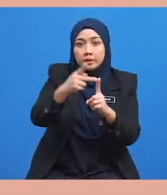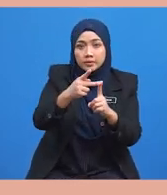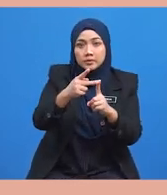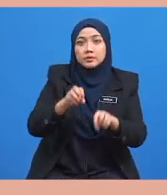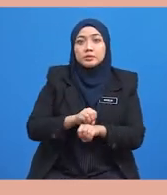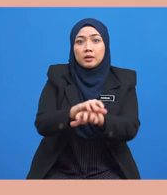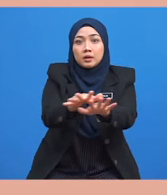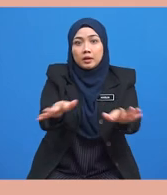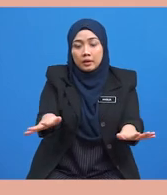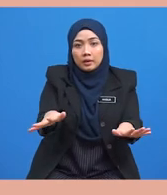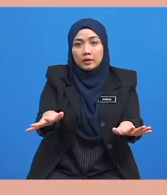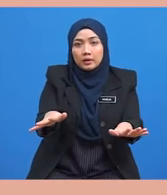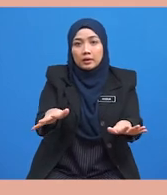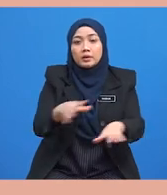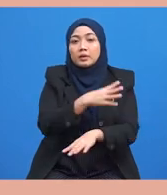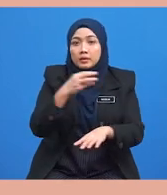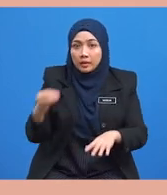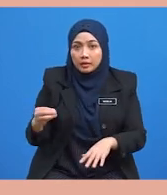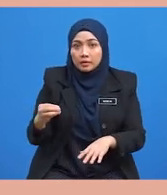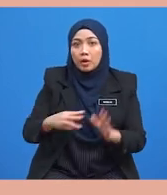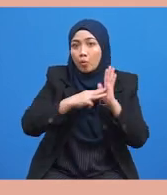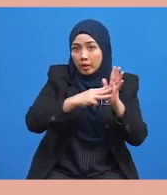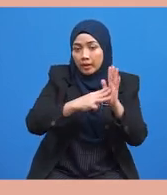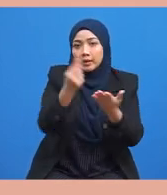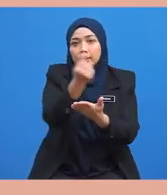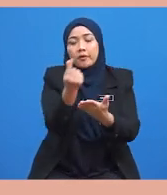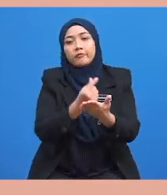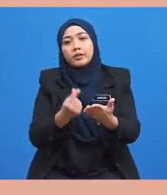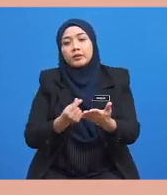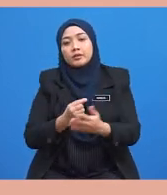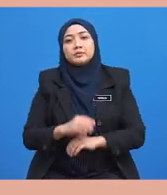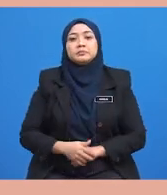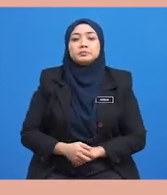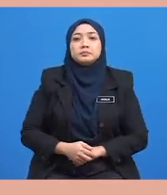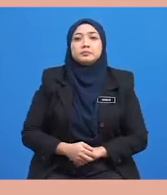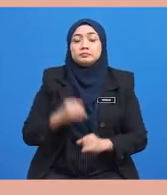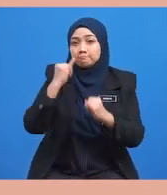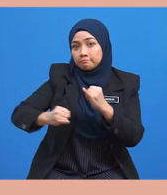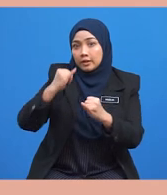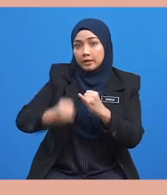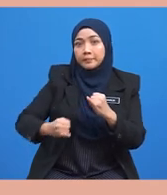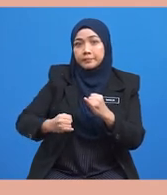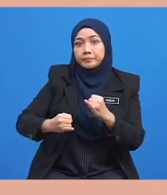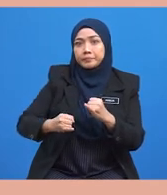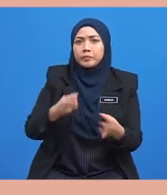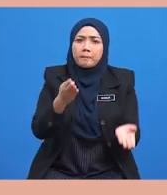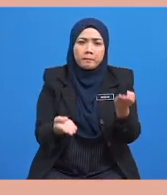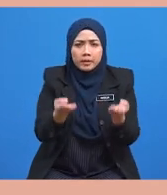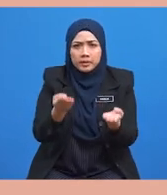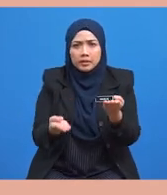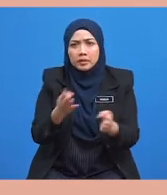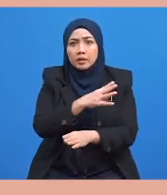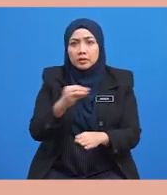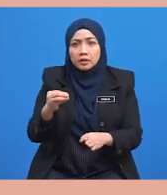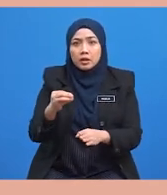nilai sukatan serakan dan perwakilan grafik. Dan yang terakhir ialah membandingkan